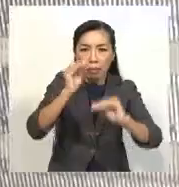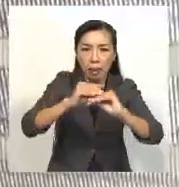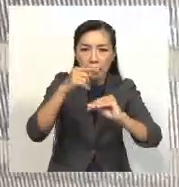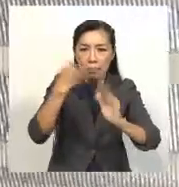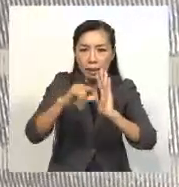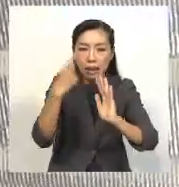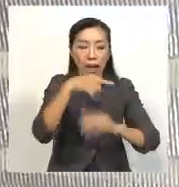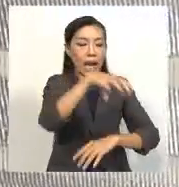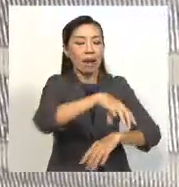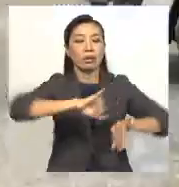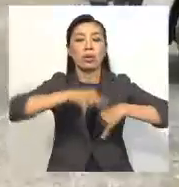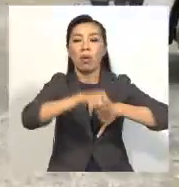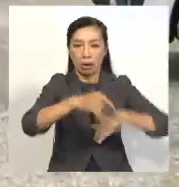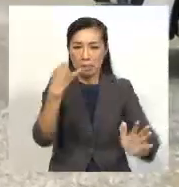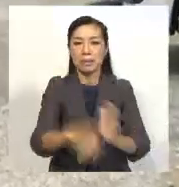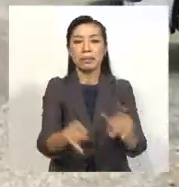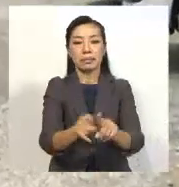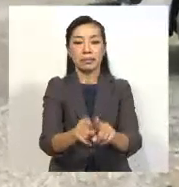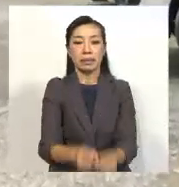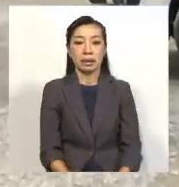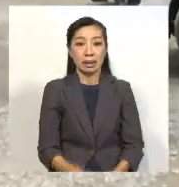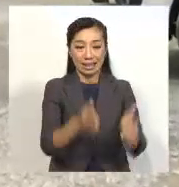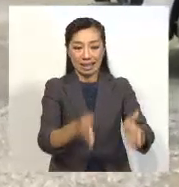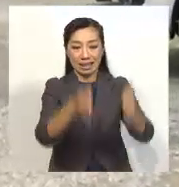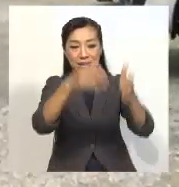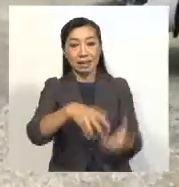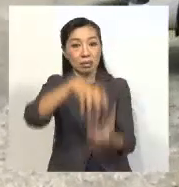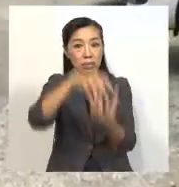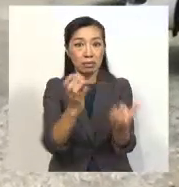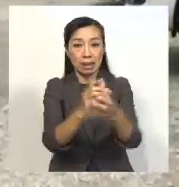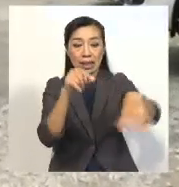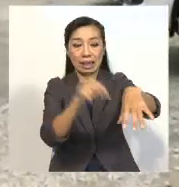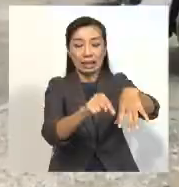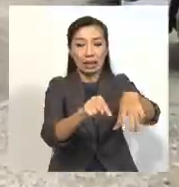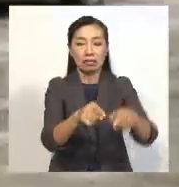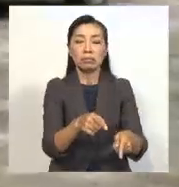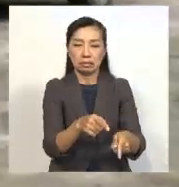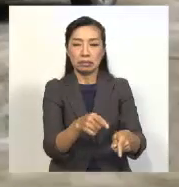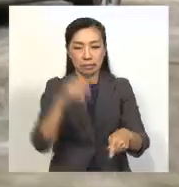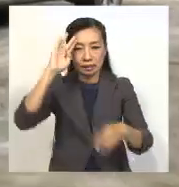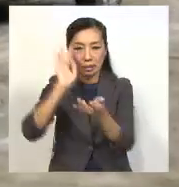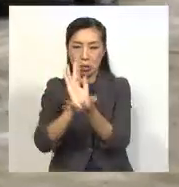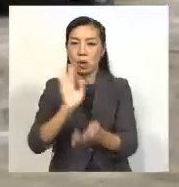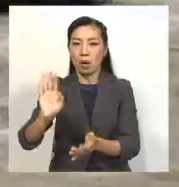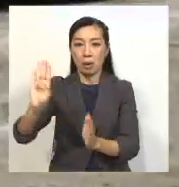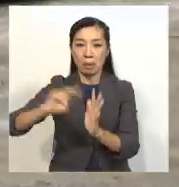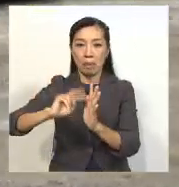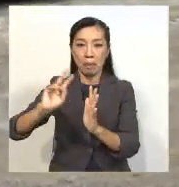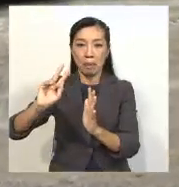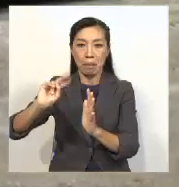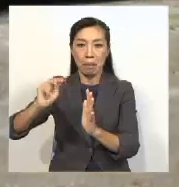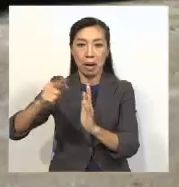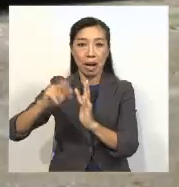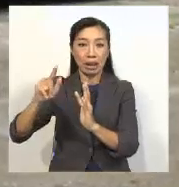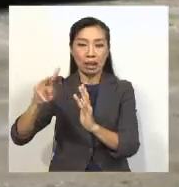ดด้วยบริเวณที่ตั้งของโกดังเนี่ยสถานที่ที่บอกคุณผู้ชมไปเนี่ยเป็นพื้นที่สุ่มเสี่ยงที่ทางตำรวจสน.บางเขนเข้